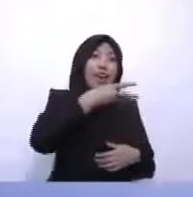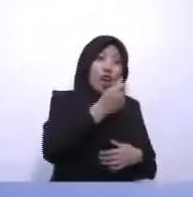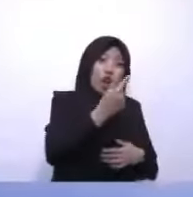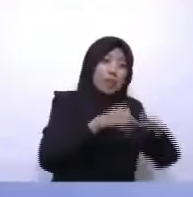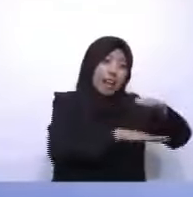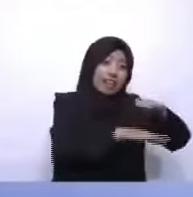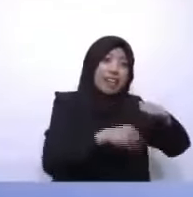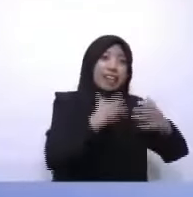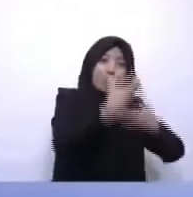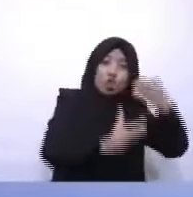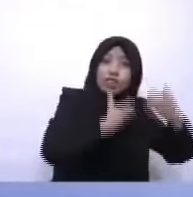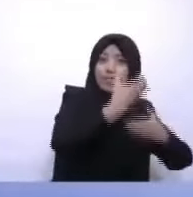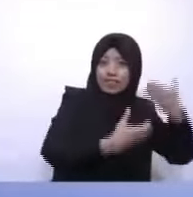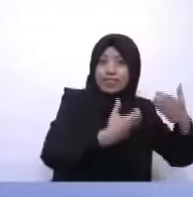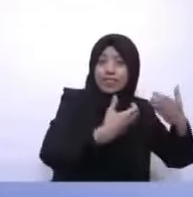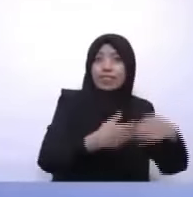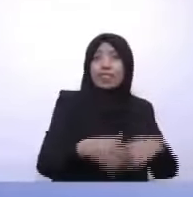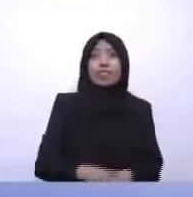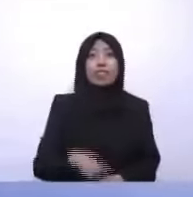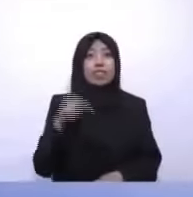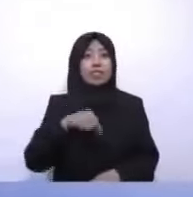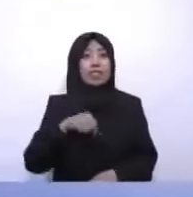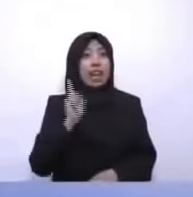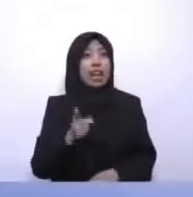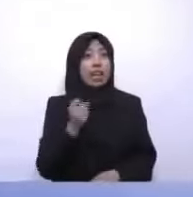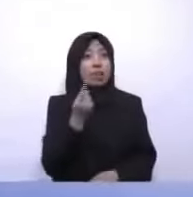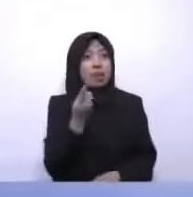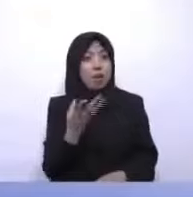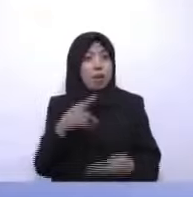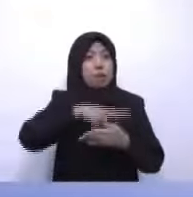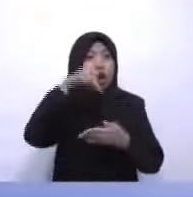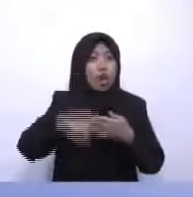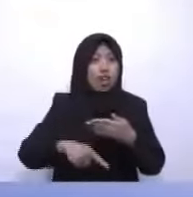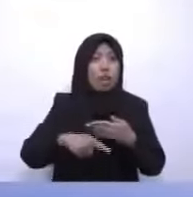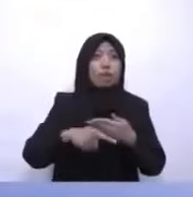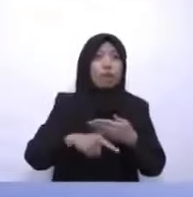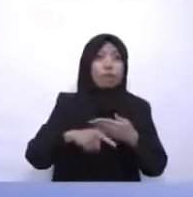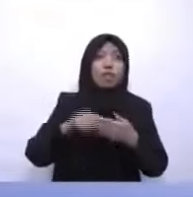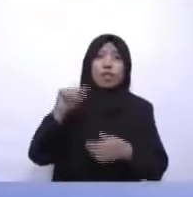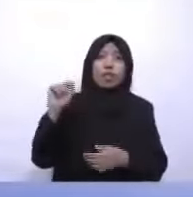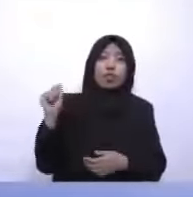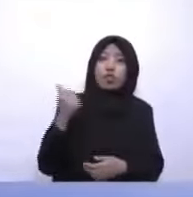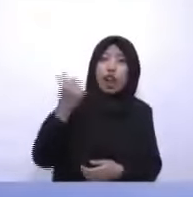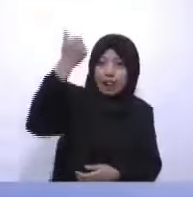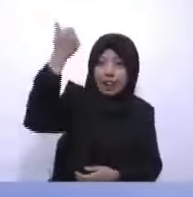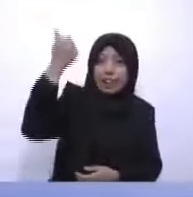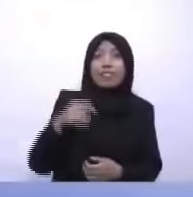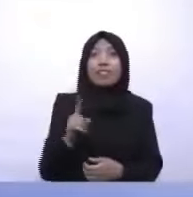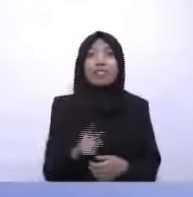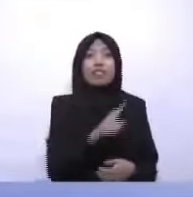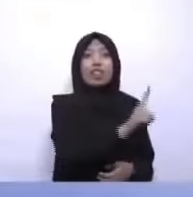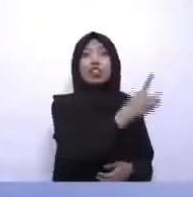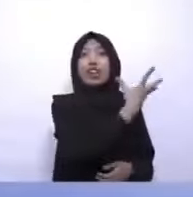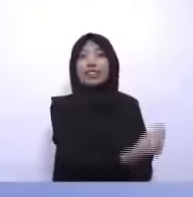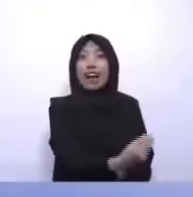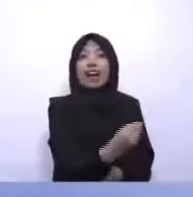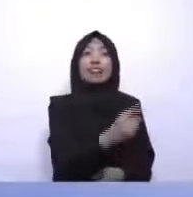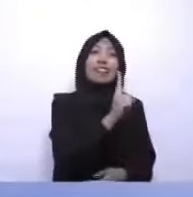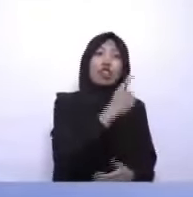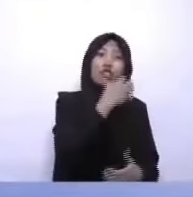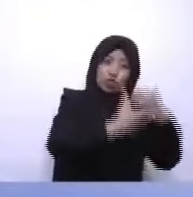kami. Di sini ada beberapa program unggulan, satu itu ada namanya Satu Desa Satu Industri, di mana titik beratnya